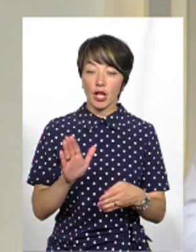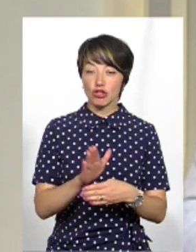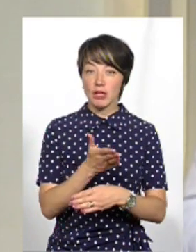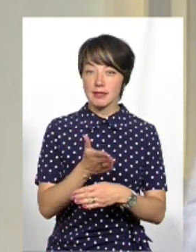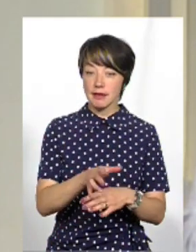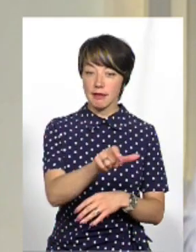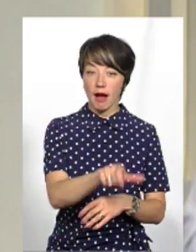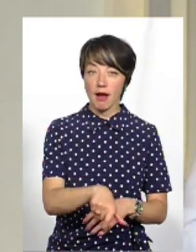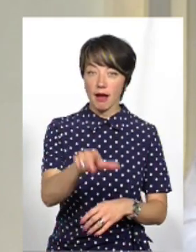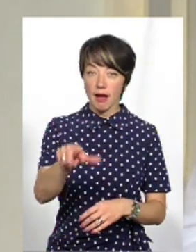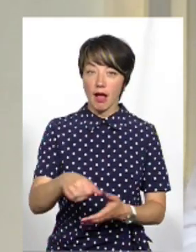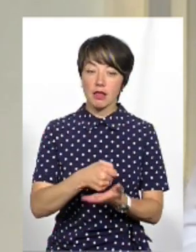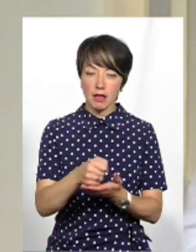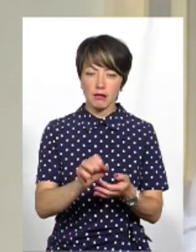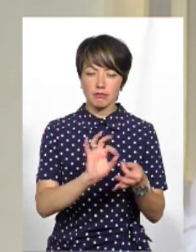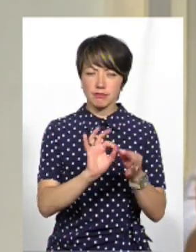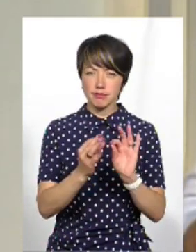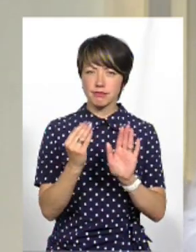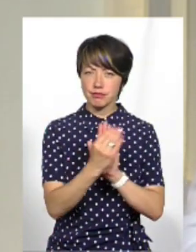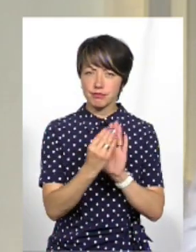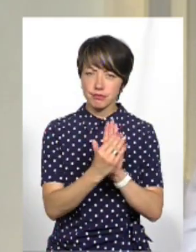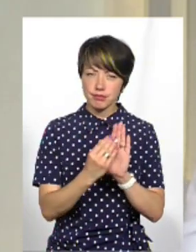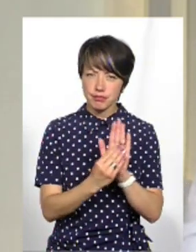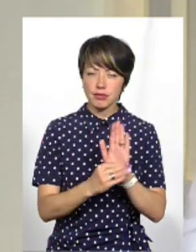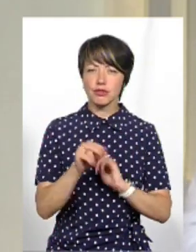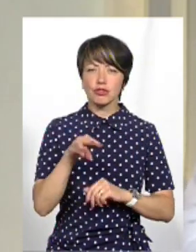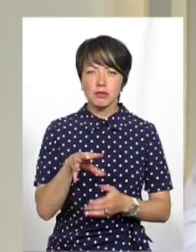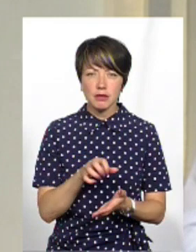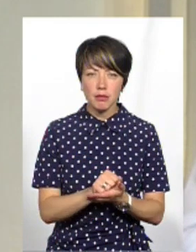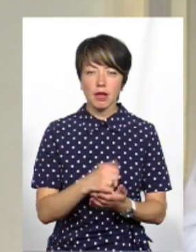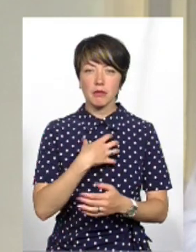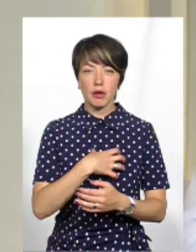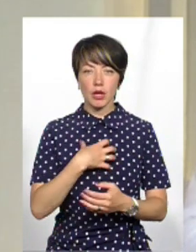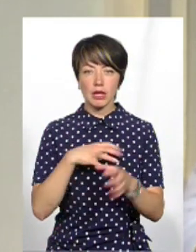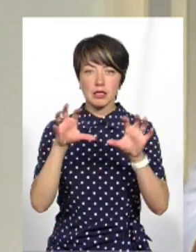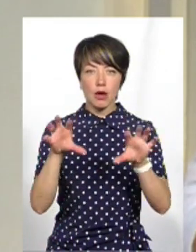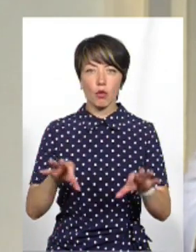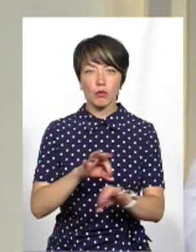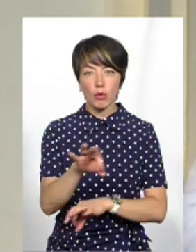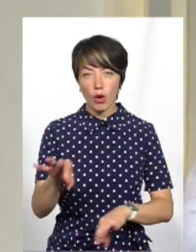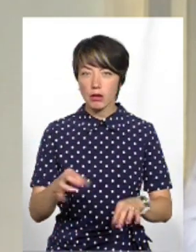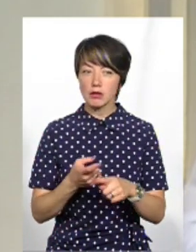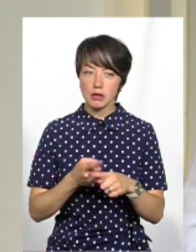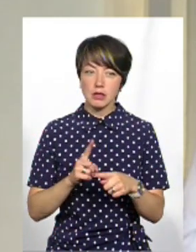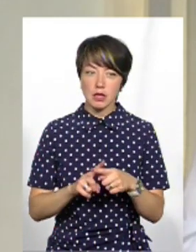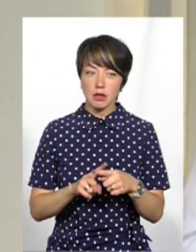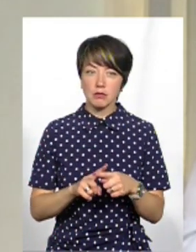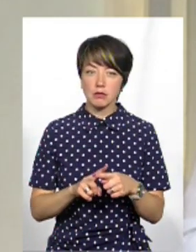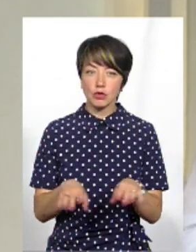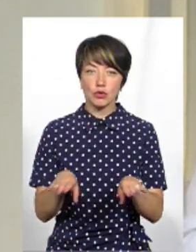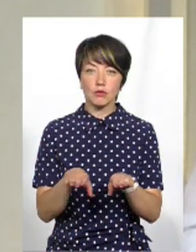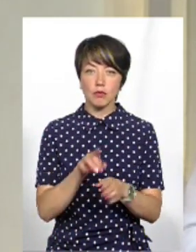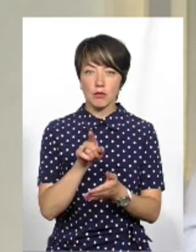частина кандидатів все безпосередньо розписала, чим вони будуть займатися, які в них будуть пріоритетні законопроекти, тобто ну, це якось